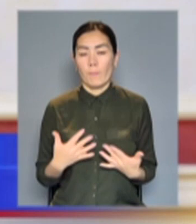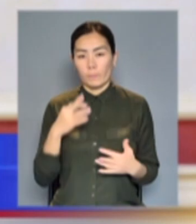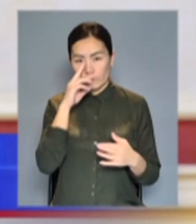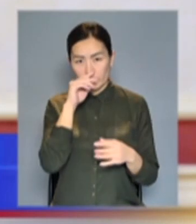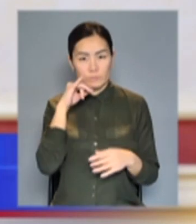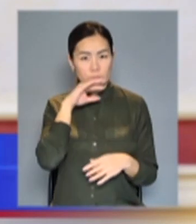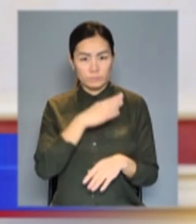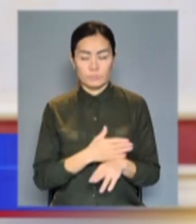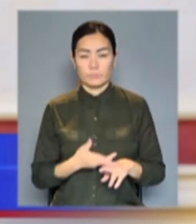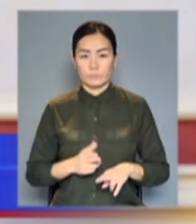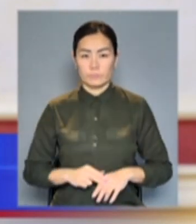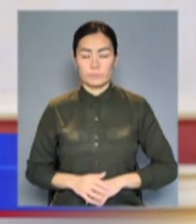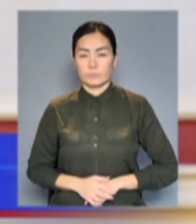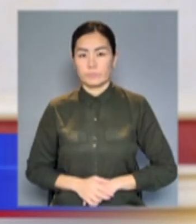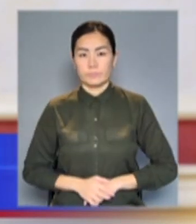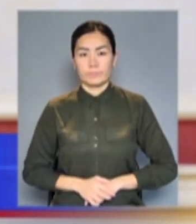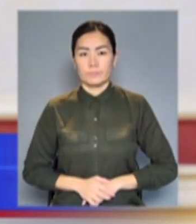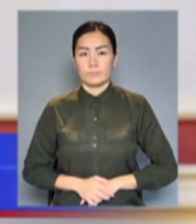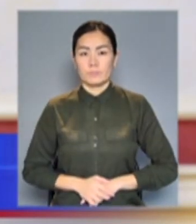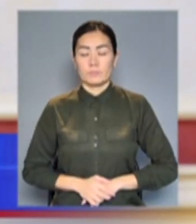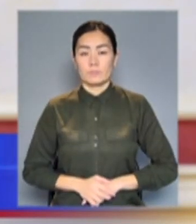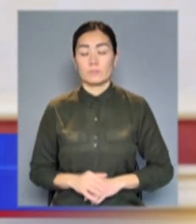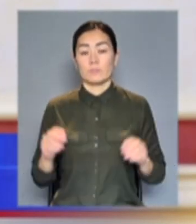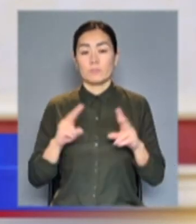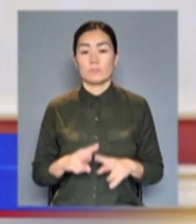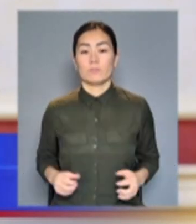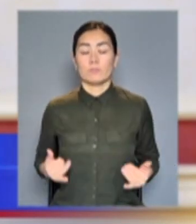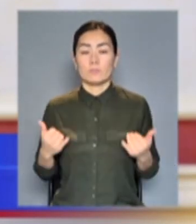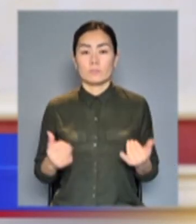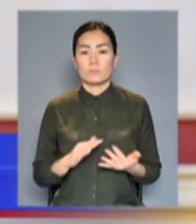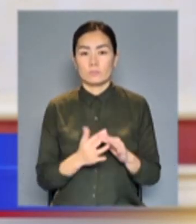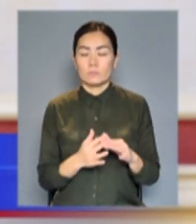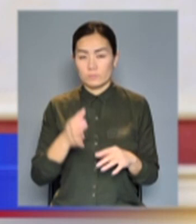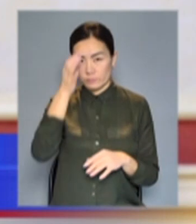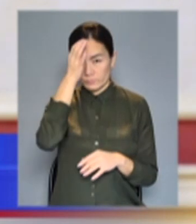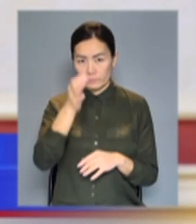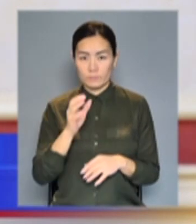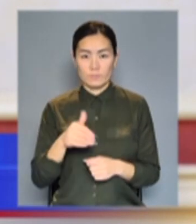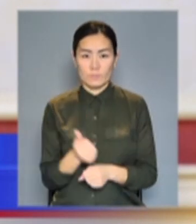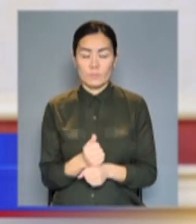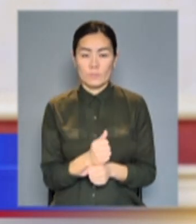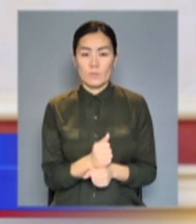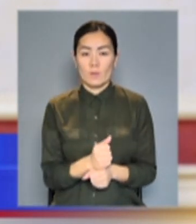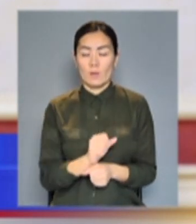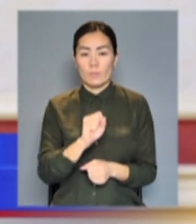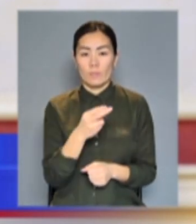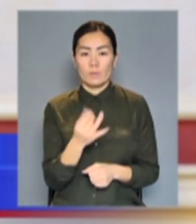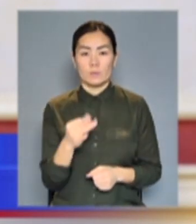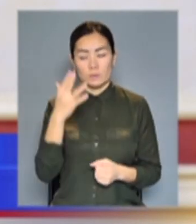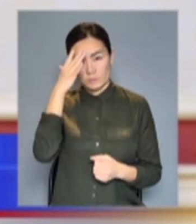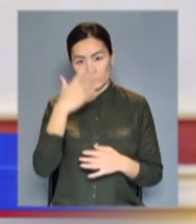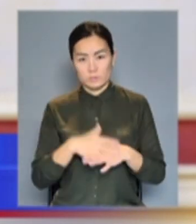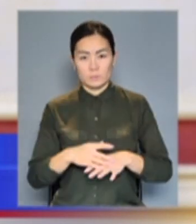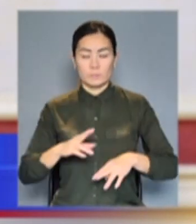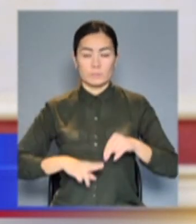бар. Сондықтан мен ойлаймын, бүгінгі қаралып отырған мәселе әсіресе оны Абай философиясы негізінде, Абайдың гуманистік ойлары